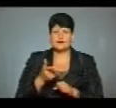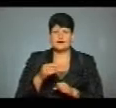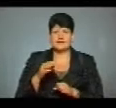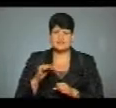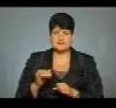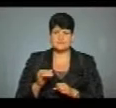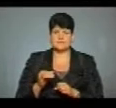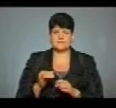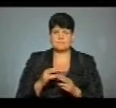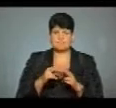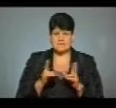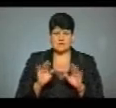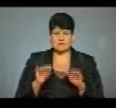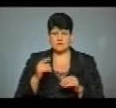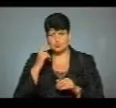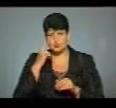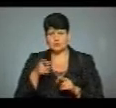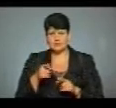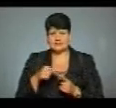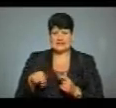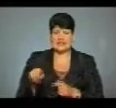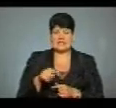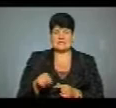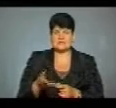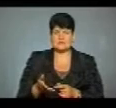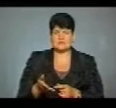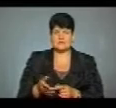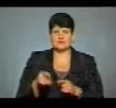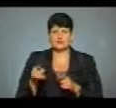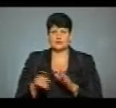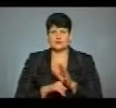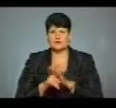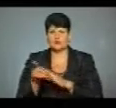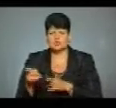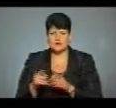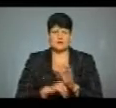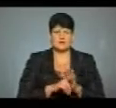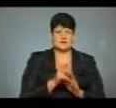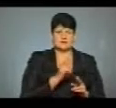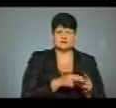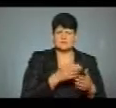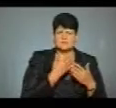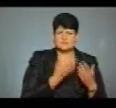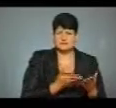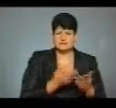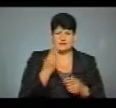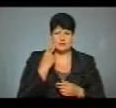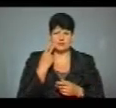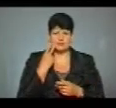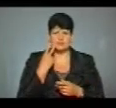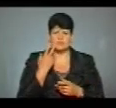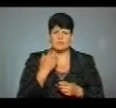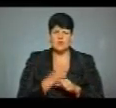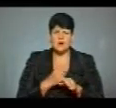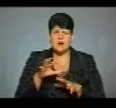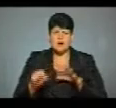міст, а тоді вже можна думати за до кінця. А то тут не почато і там не почато. Постійно влада